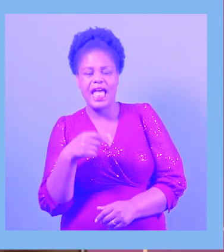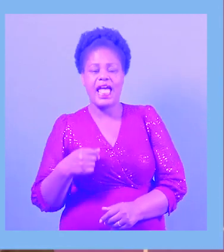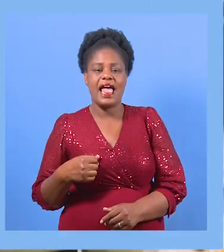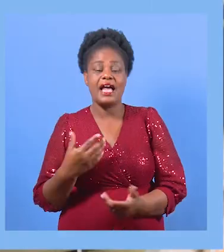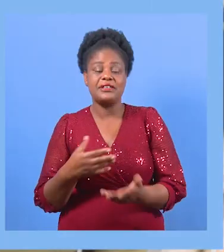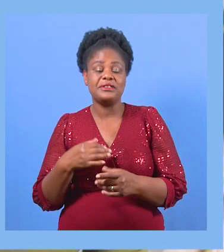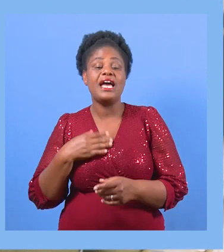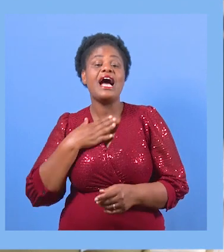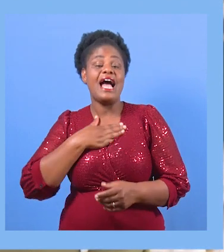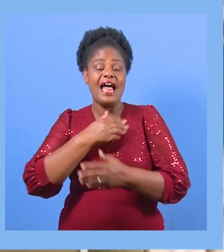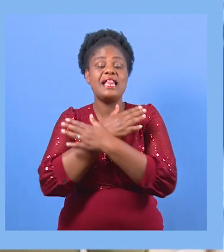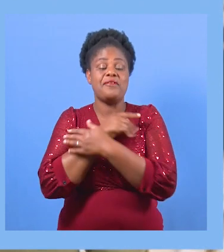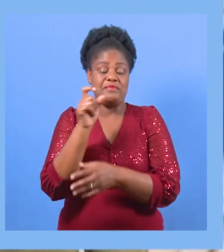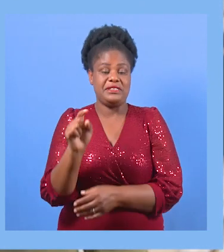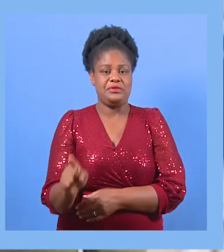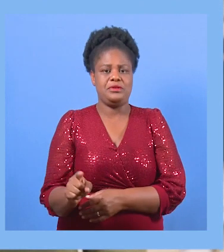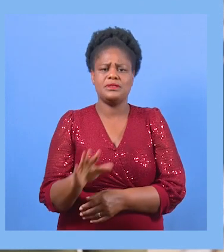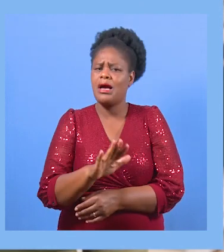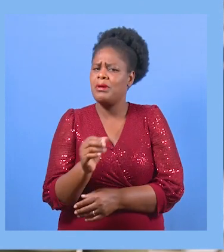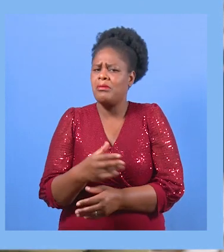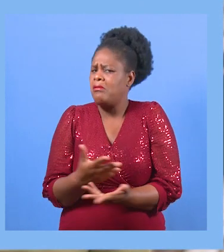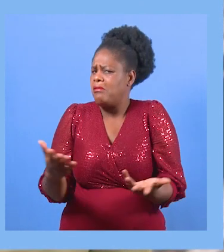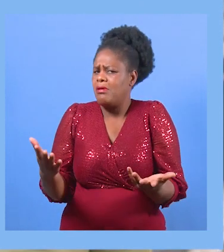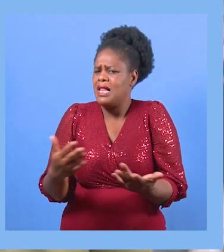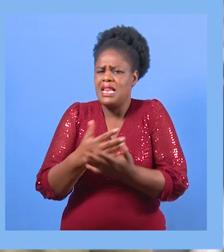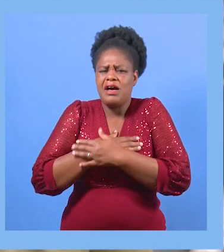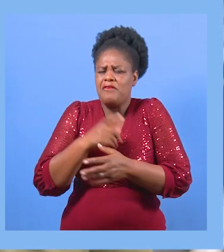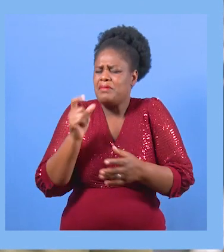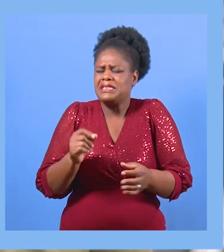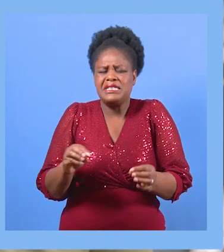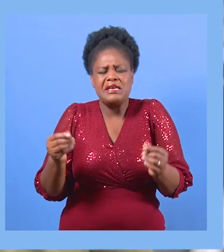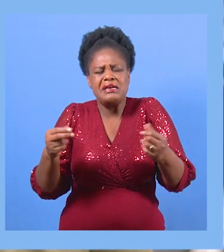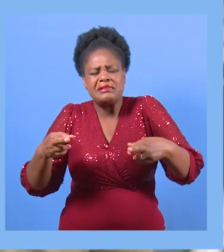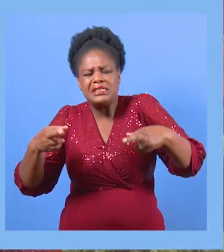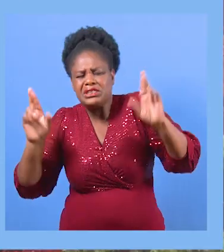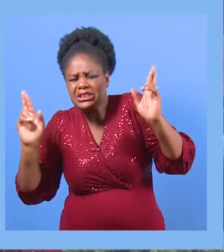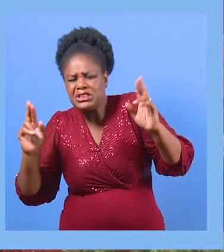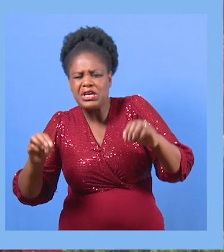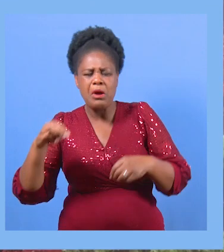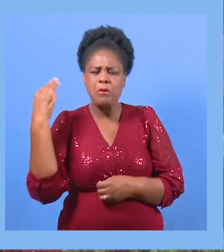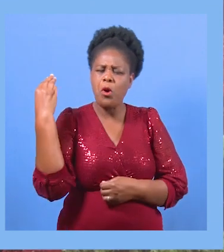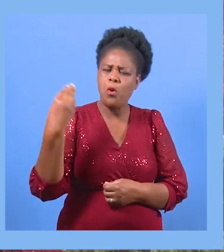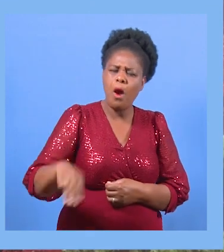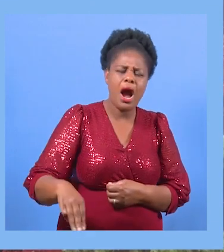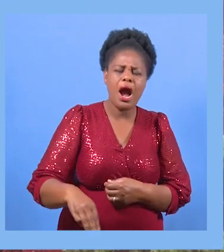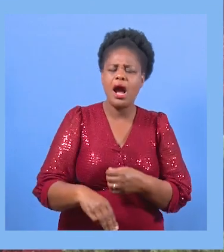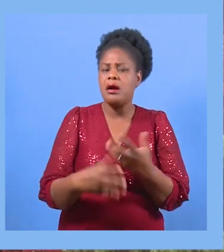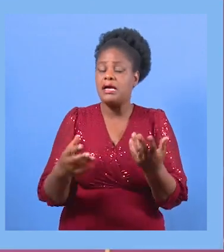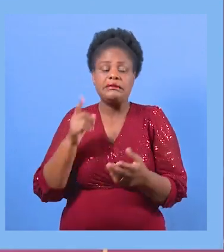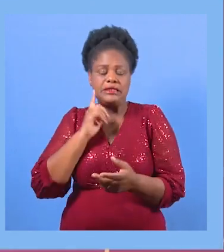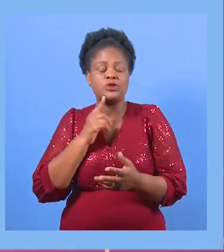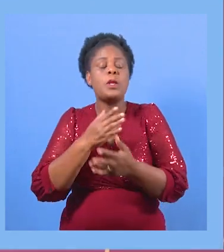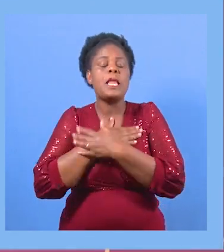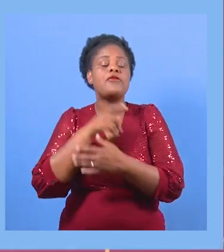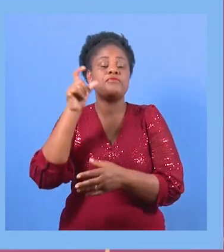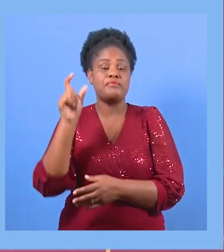vamwe anotodawo munhu zvaangoriwo, zvozoita zveuviri zvana mari zvozoteera. Koita mumwe munhu anoda munhu,